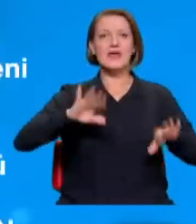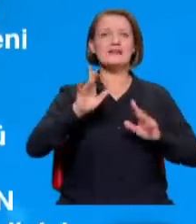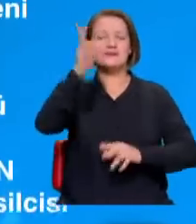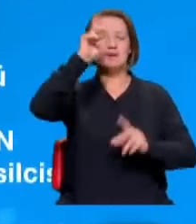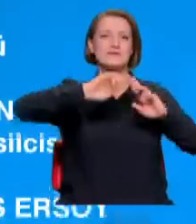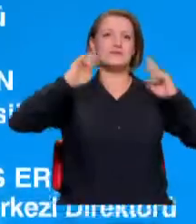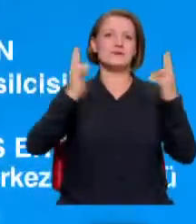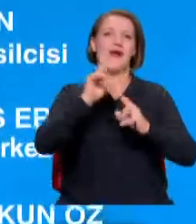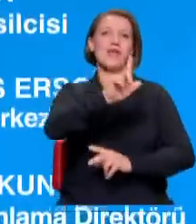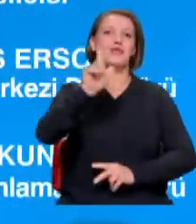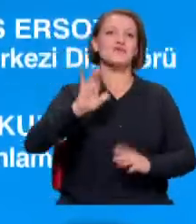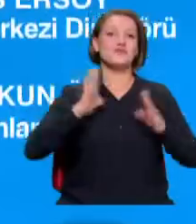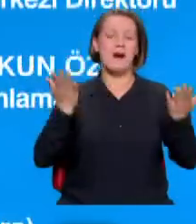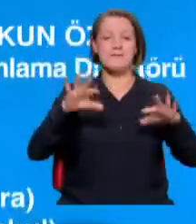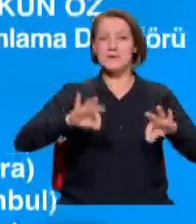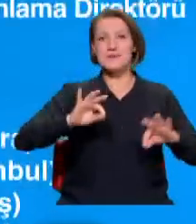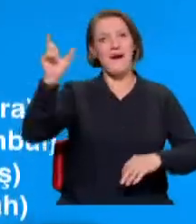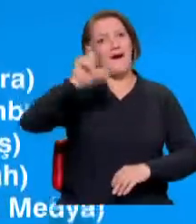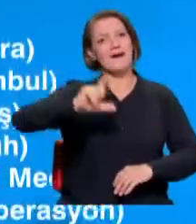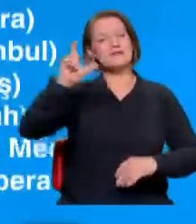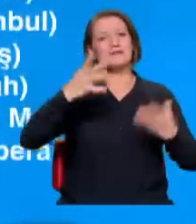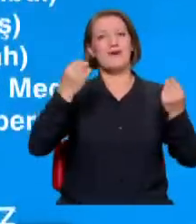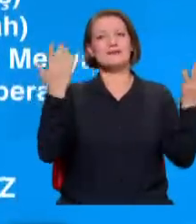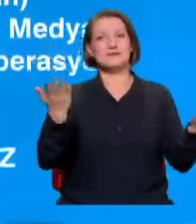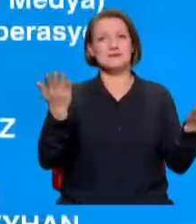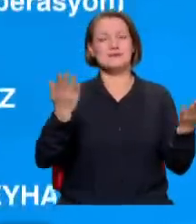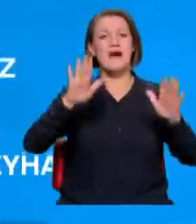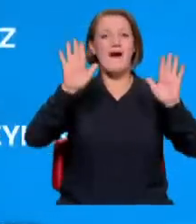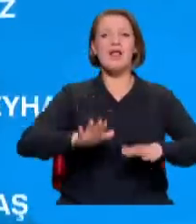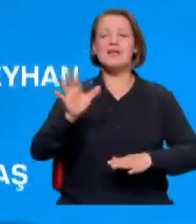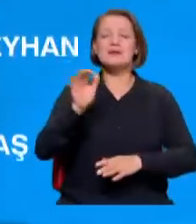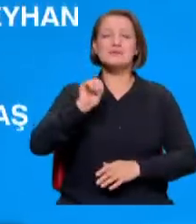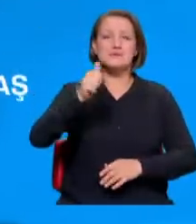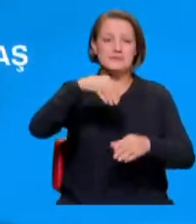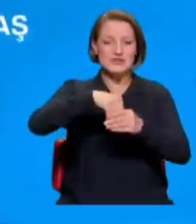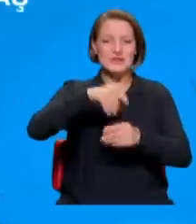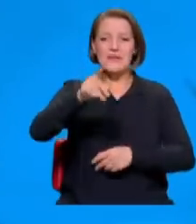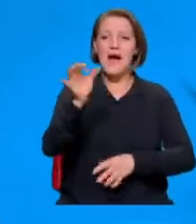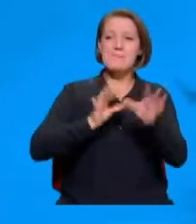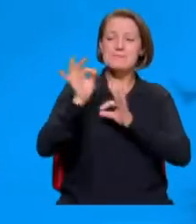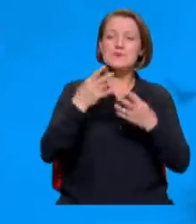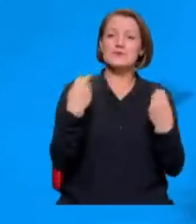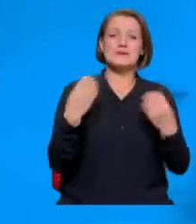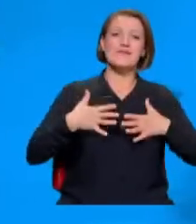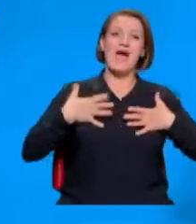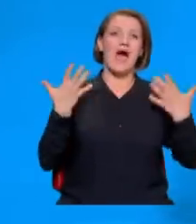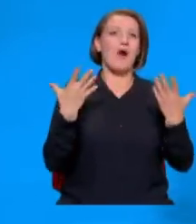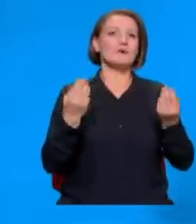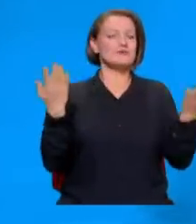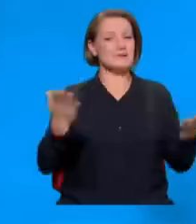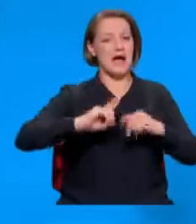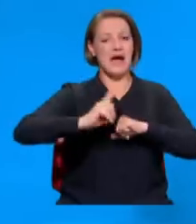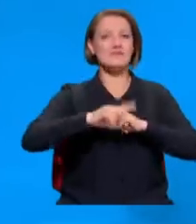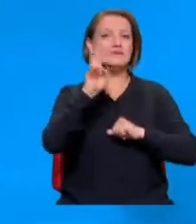ihtiyacı var Bugünlerde gününüz aydın olsun Gününüzün geri kalanında aldığınız haberler içinizi ferahlat diyelim hafta